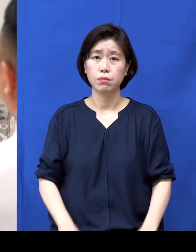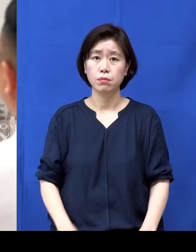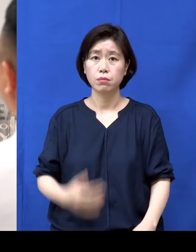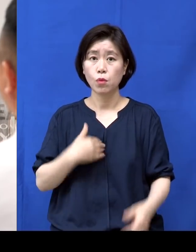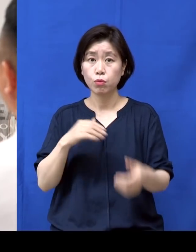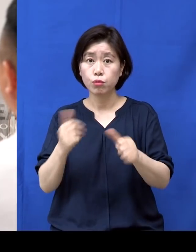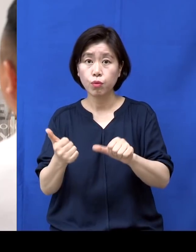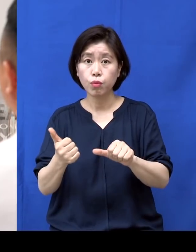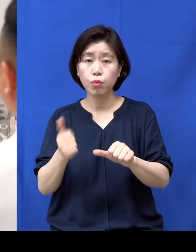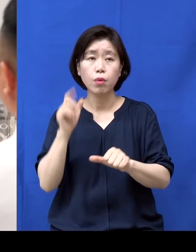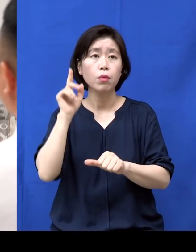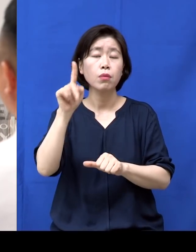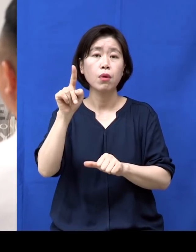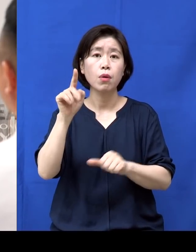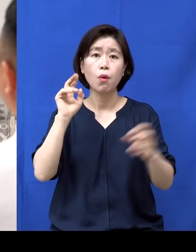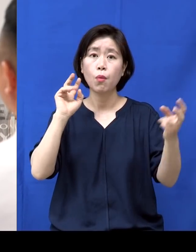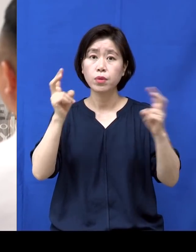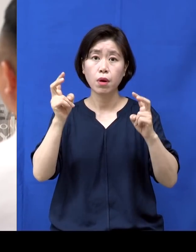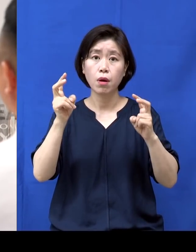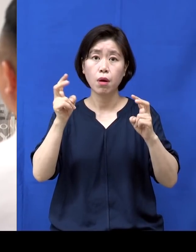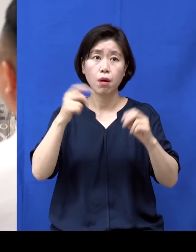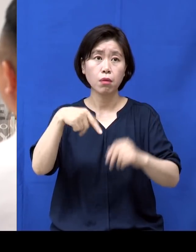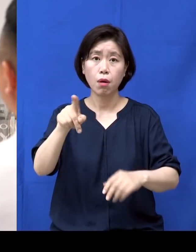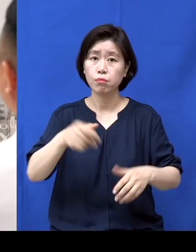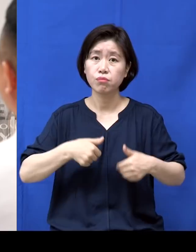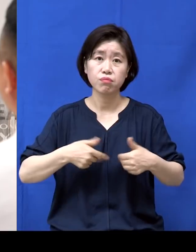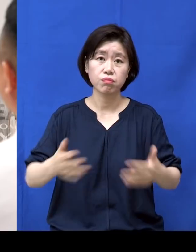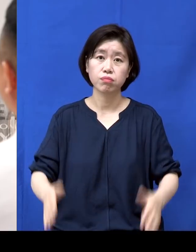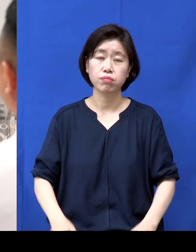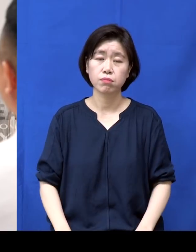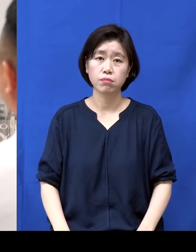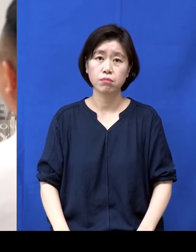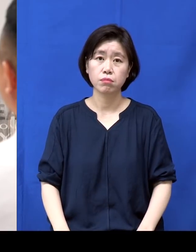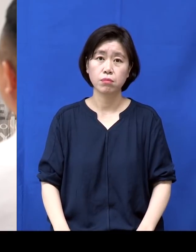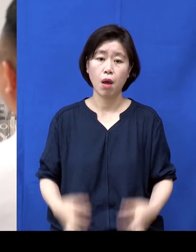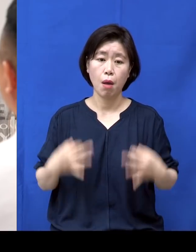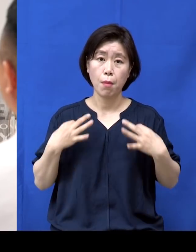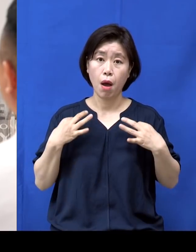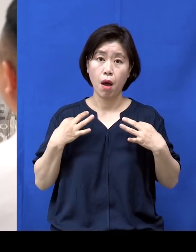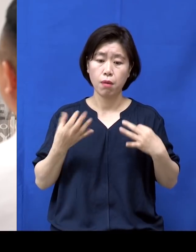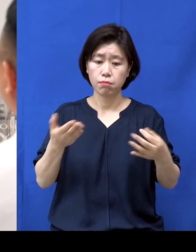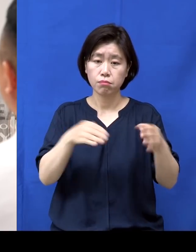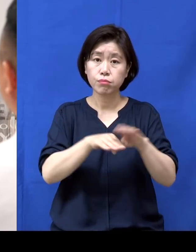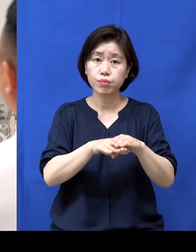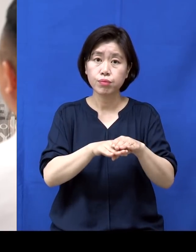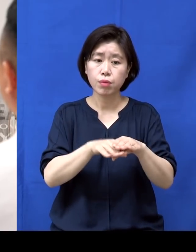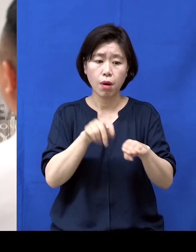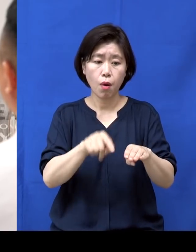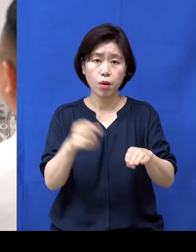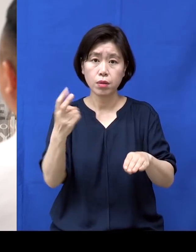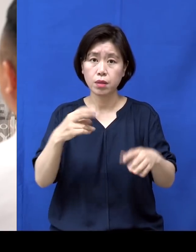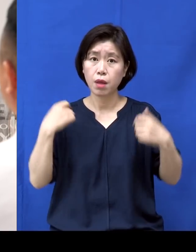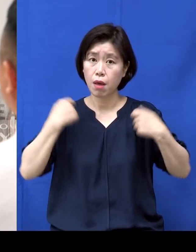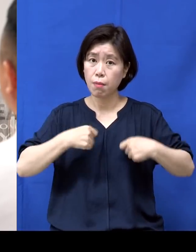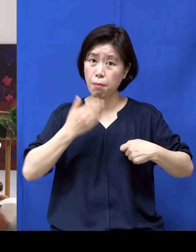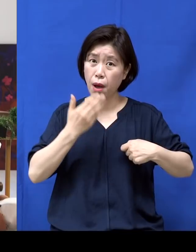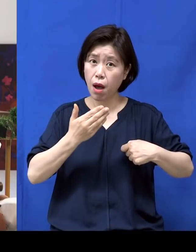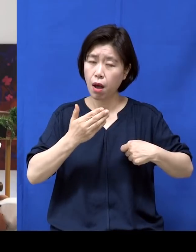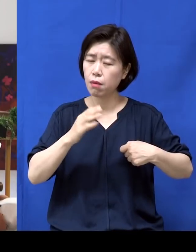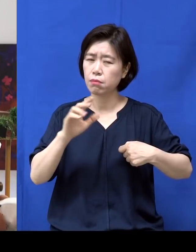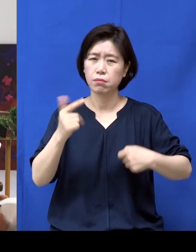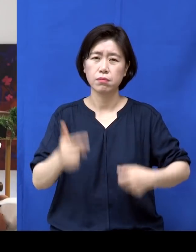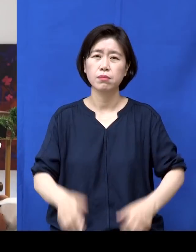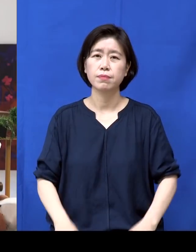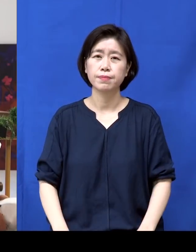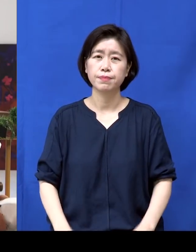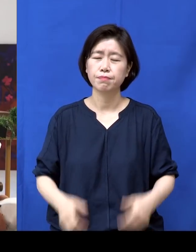일도 없어요. 제가 빨래를 개고 있었는데 그 빨래를 입을 일도 없게 된 거예요. 네. 그런 식으로 세상과 이제 하나둘 관계가